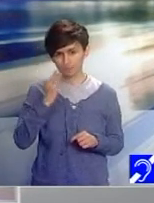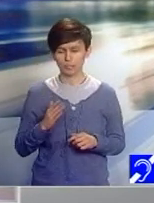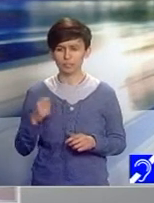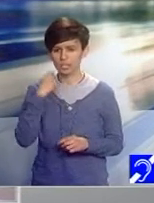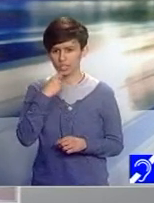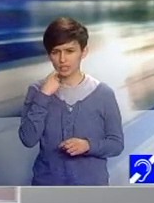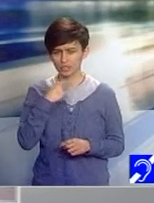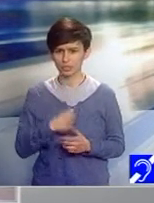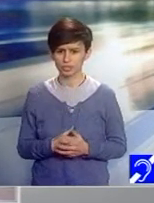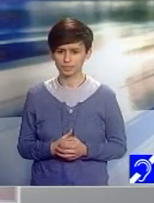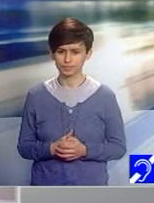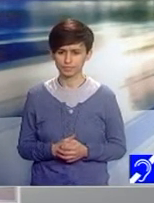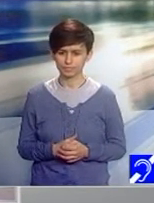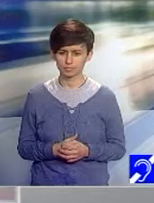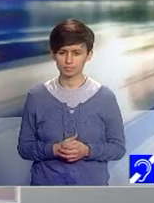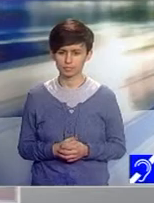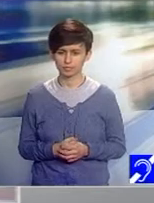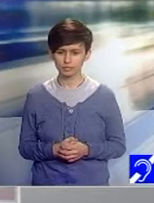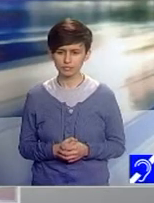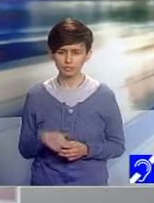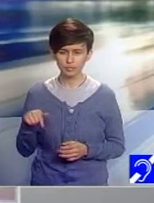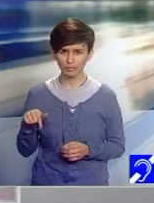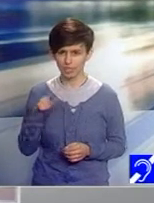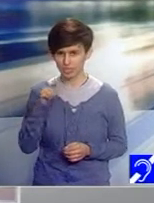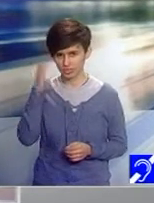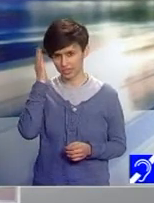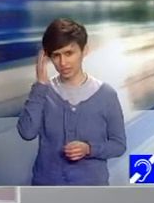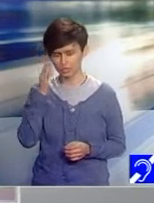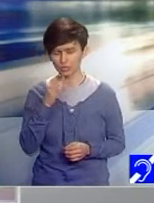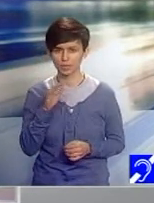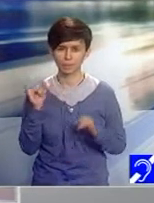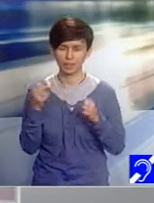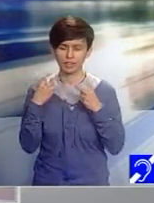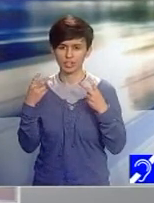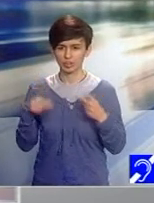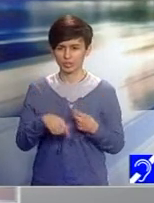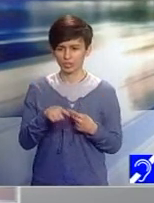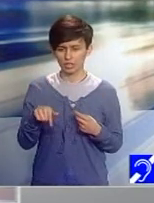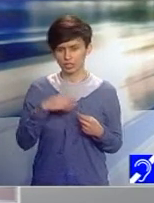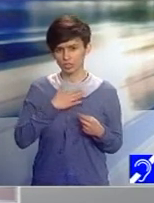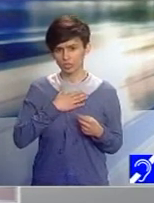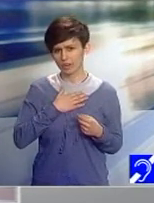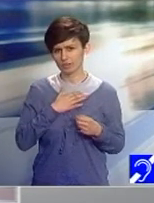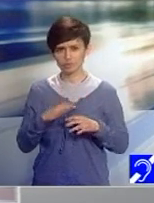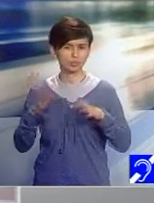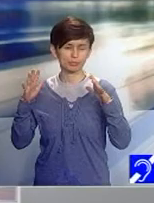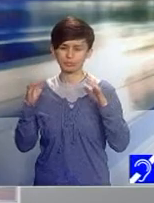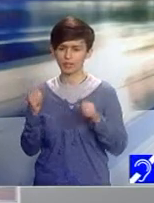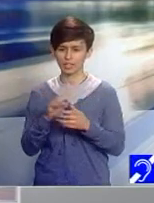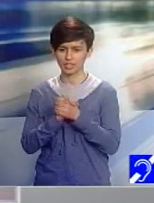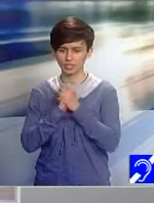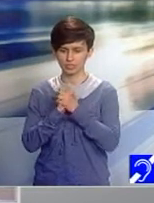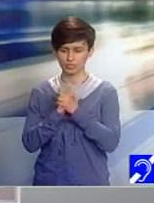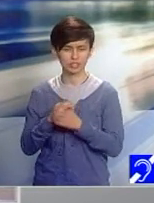din Cluj, unde și momentul nostru a avut un mare succes. Și copiii